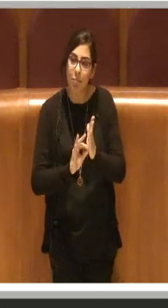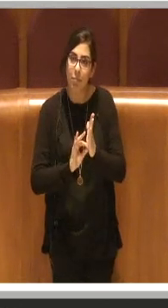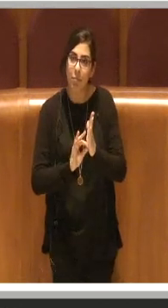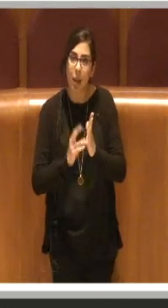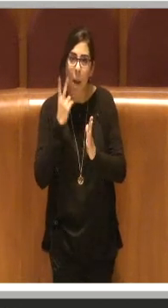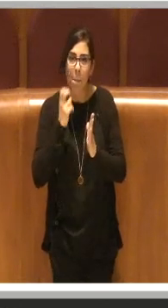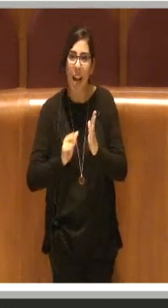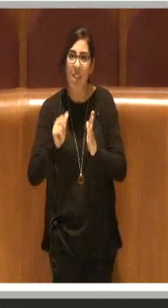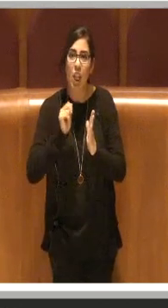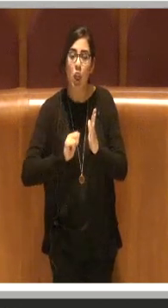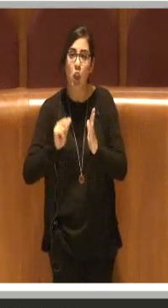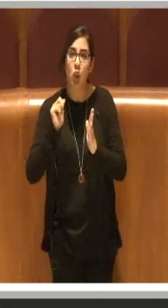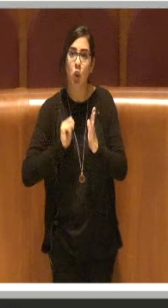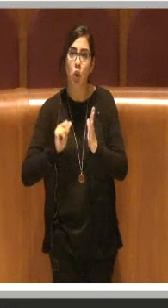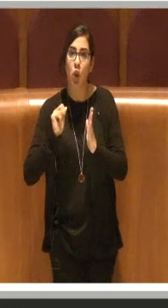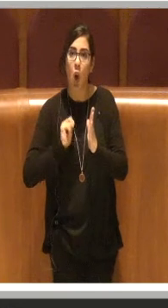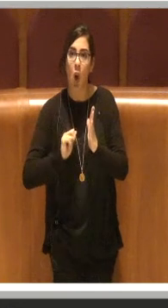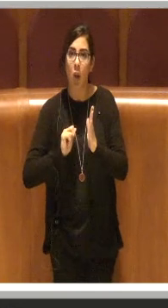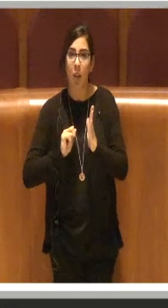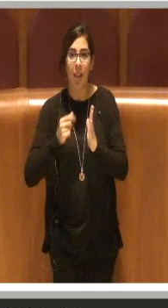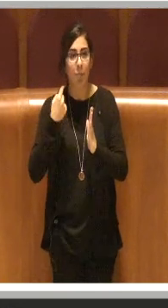che come dire sulla carta è